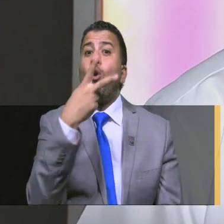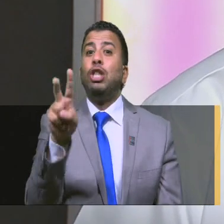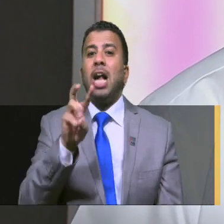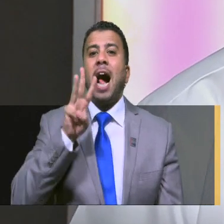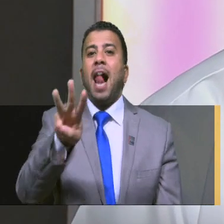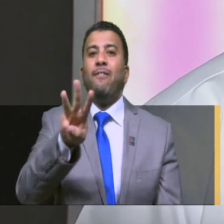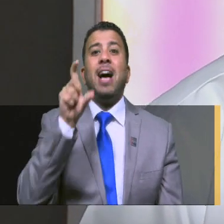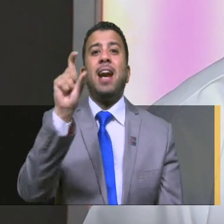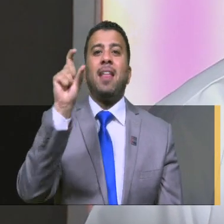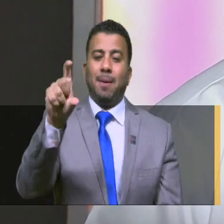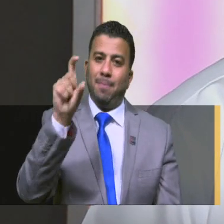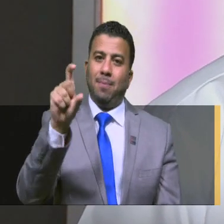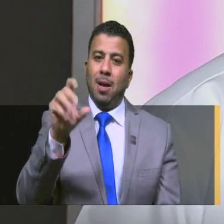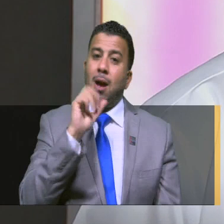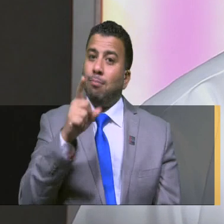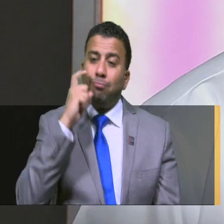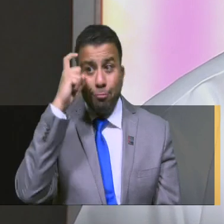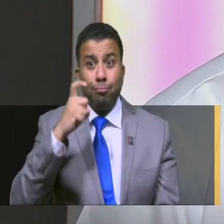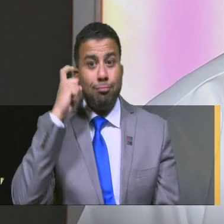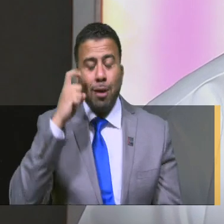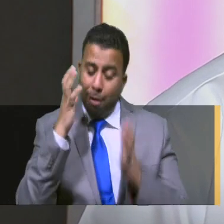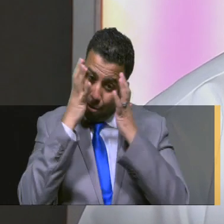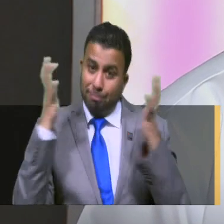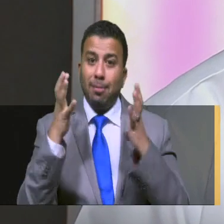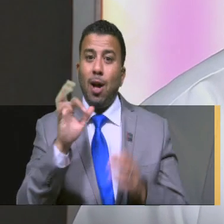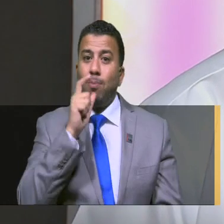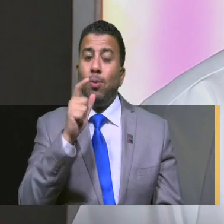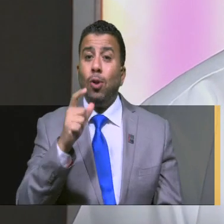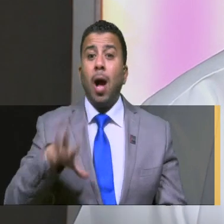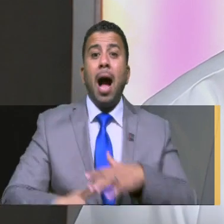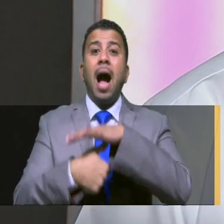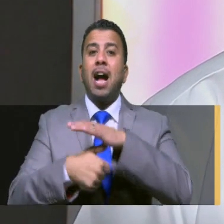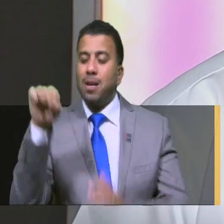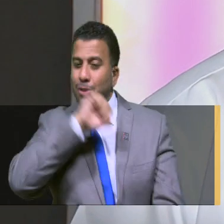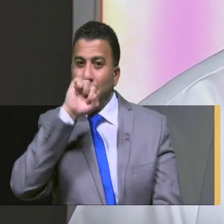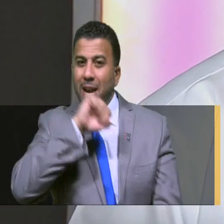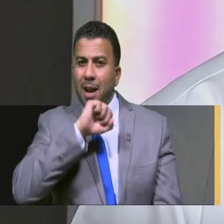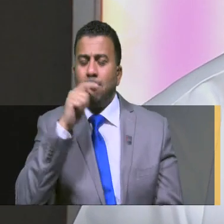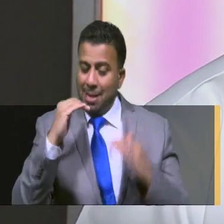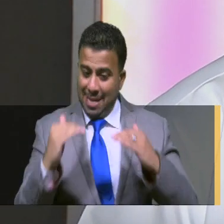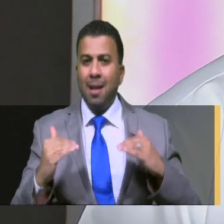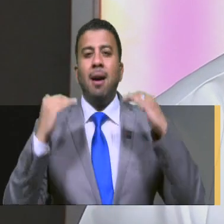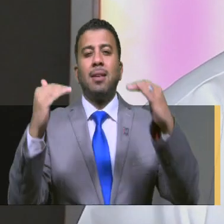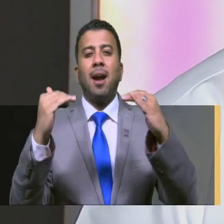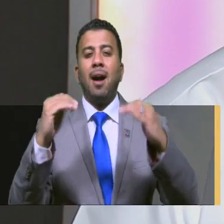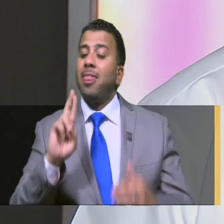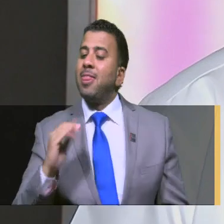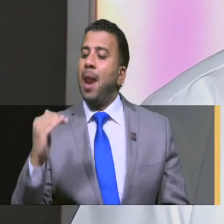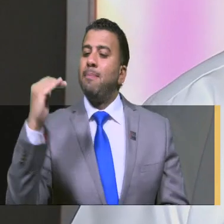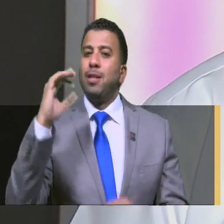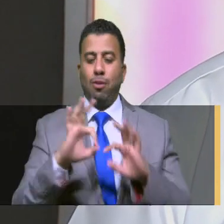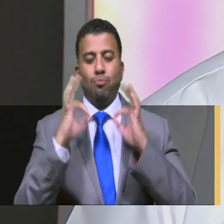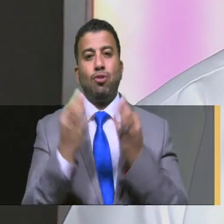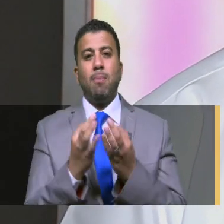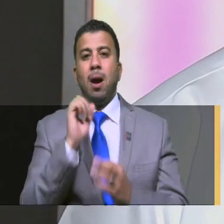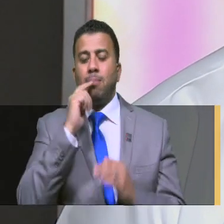هم كبير، وأيضا شغل الشاغل لصاحب السمو وحكومة الشارقة بالارتقاء في تنمية المجتمع